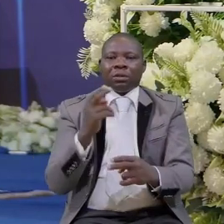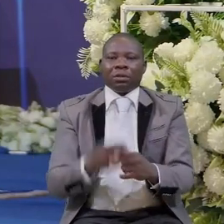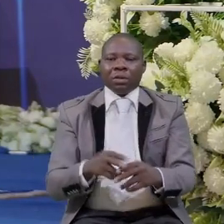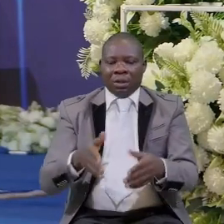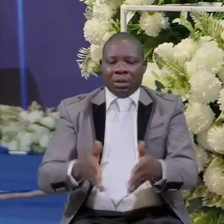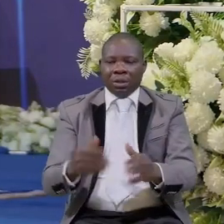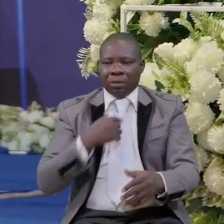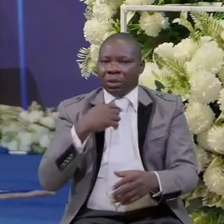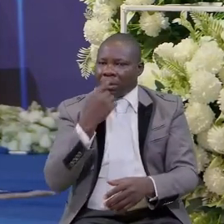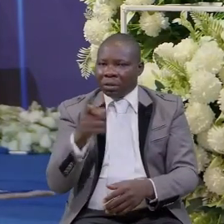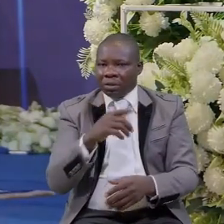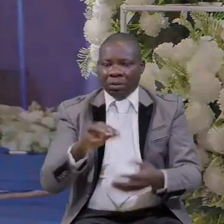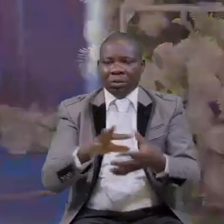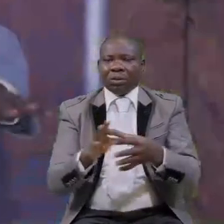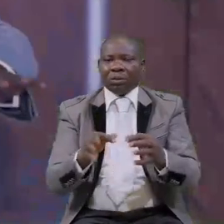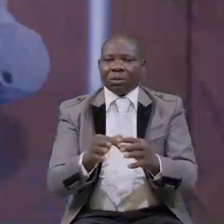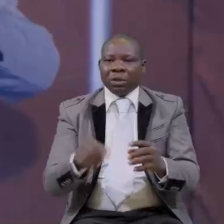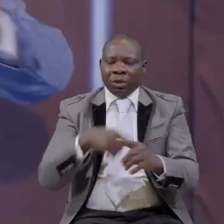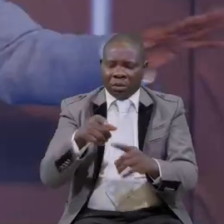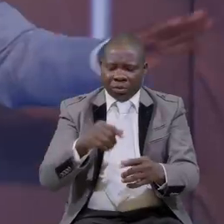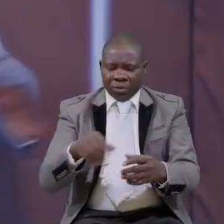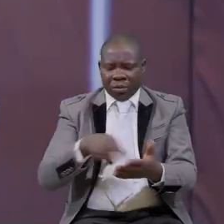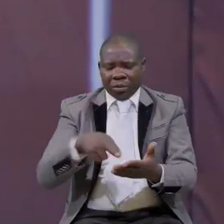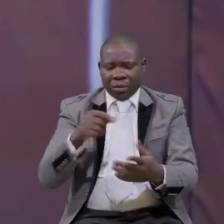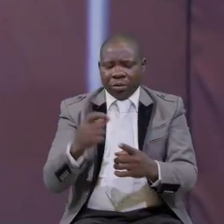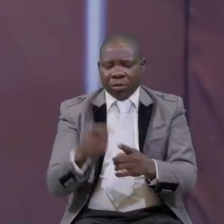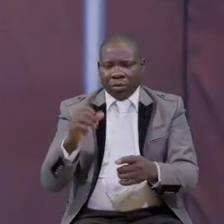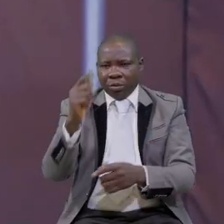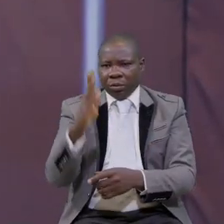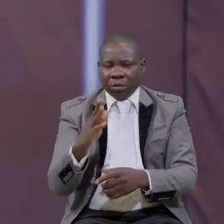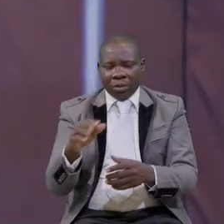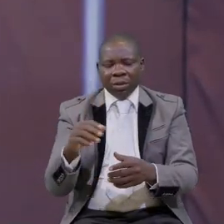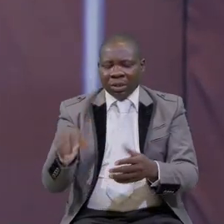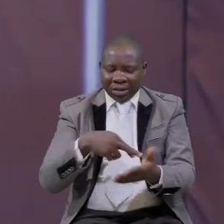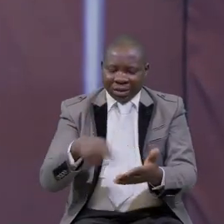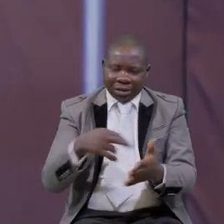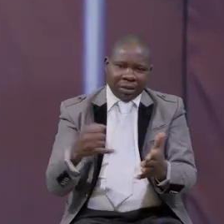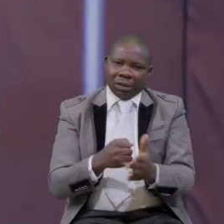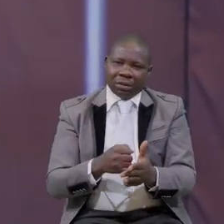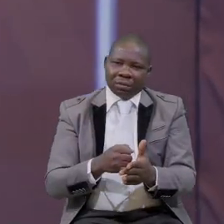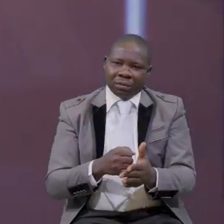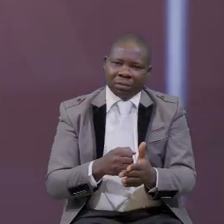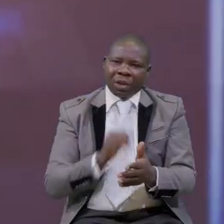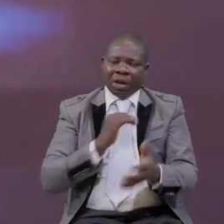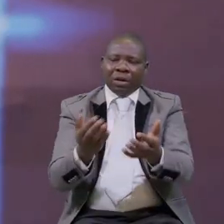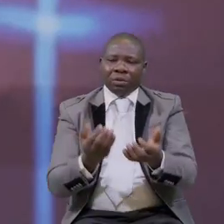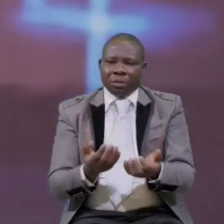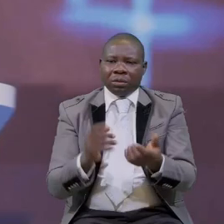Laissez-moi vous aider un peu. Quand vous lisez la parole de Dieu, lisez-la. Lisez-la.